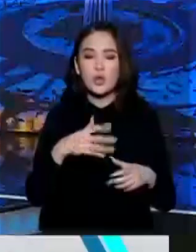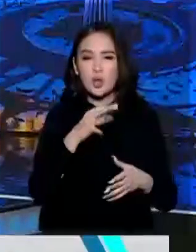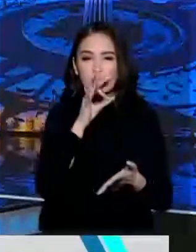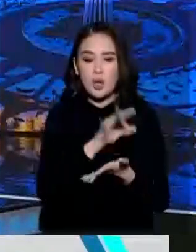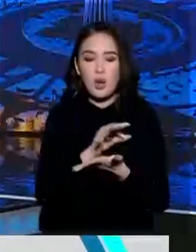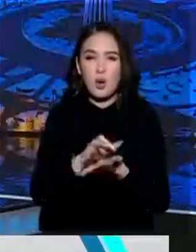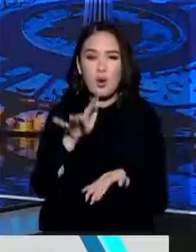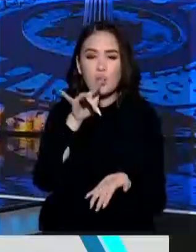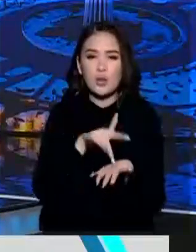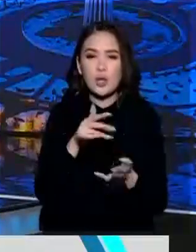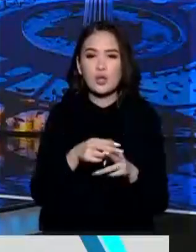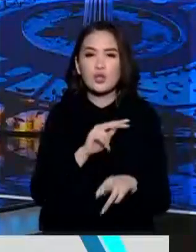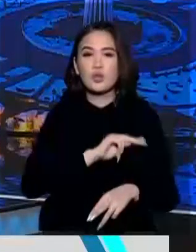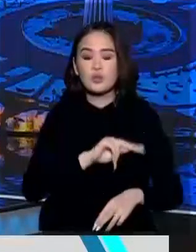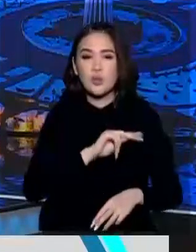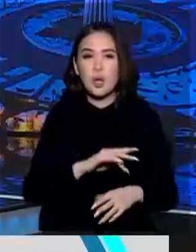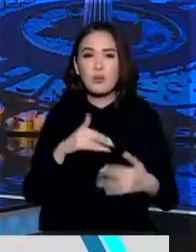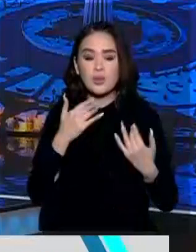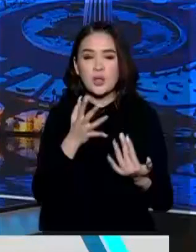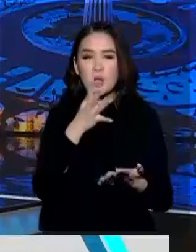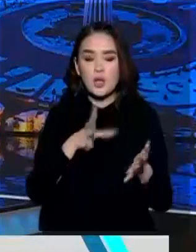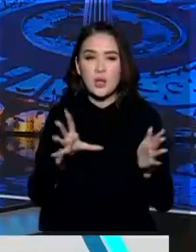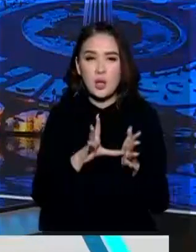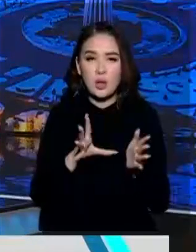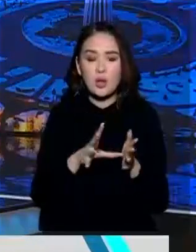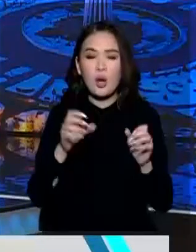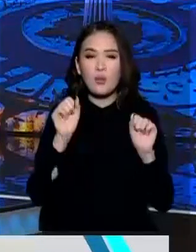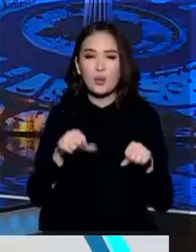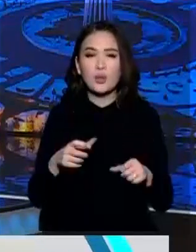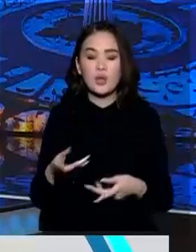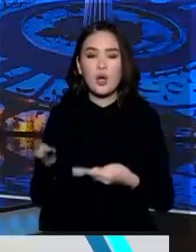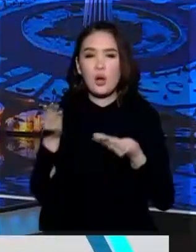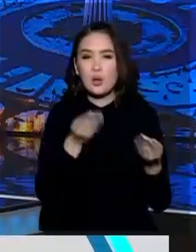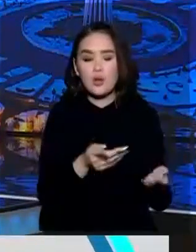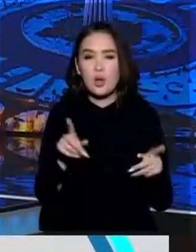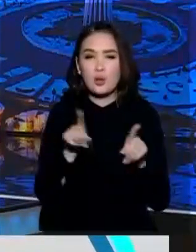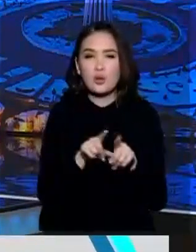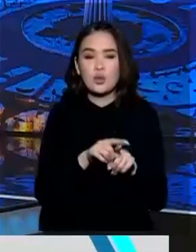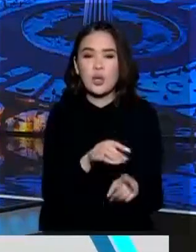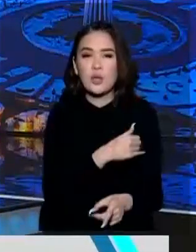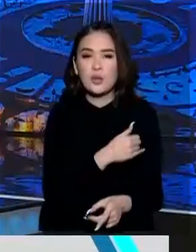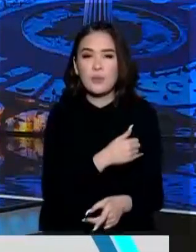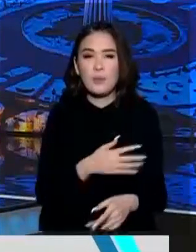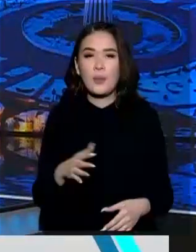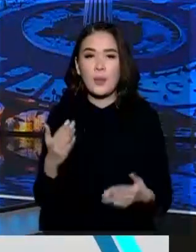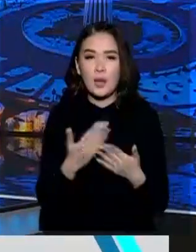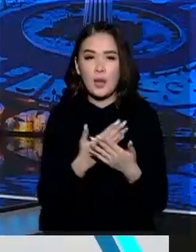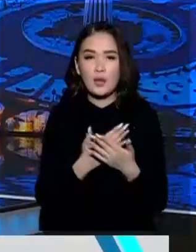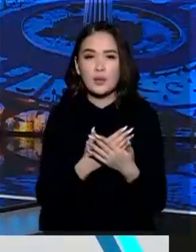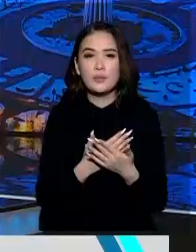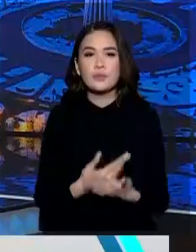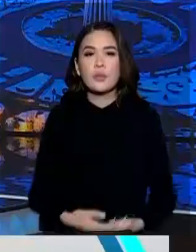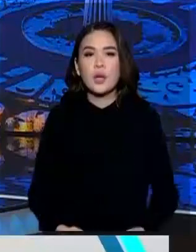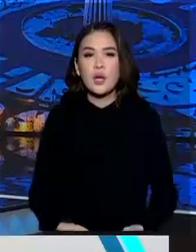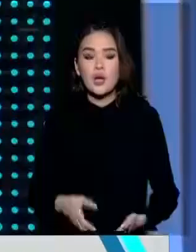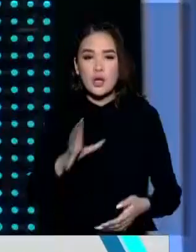ғылыми орталықтарында жасаған жұмыстары мен технологияларды ақырындап өзімізге де тартсақ деген ойымыз бар. Жаңалықтармен бөлісіп отырсаңыз жақсы. Түсінікті,